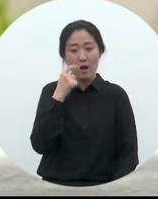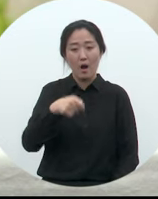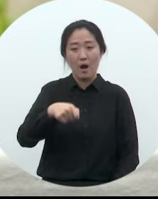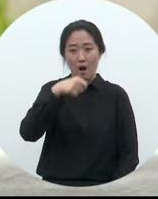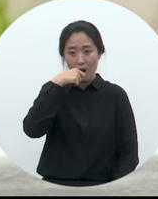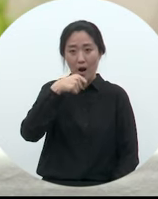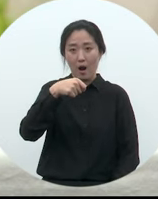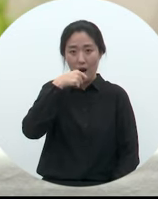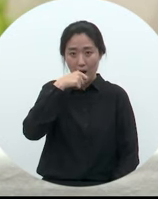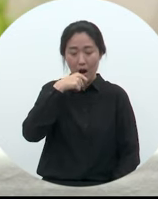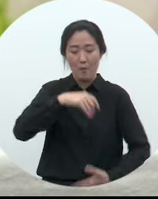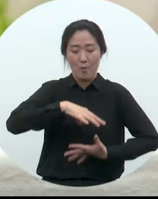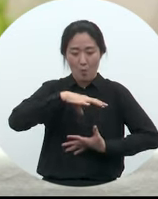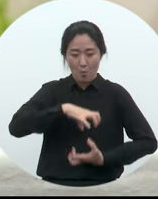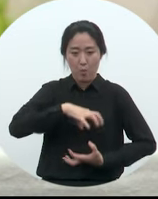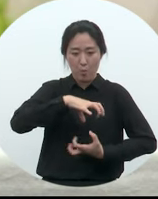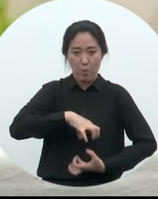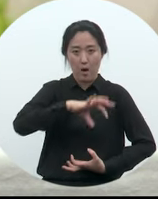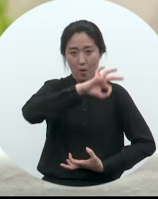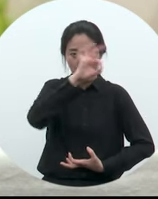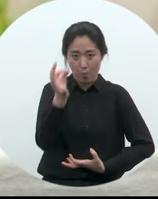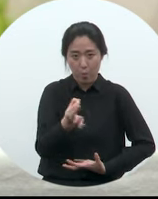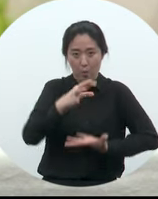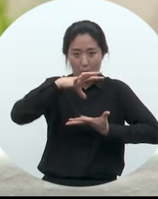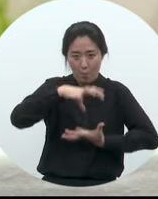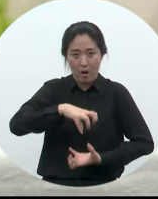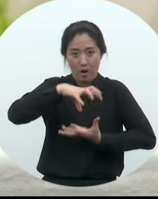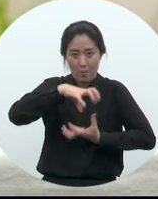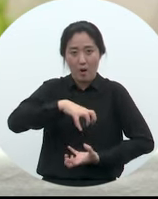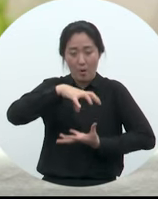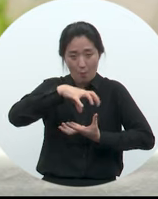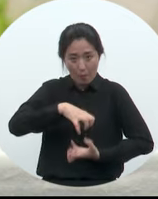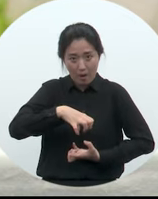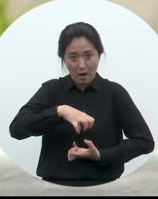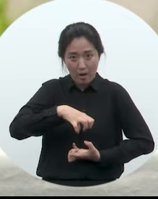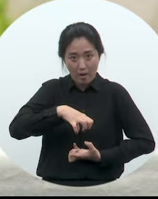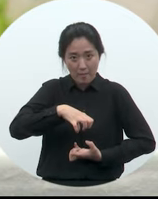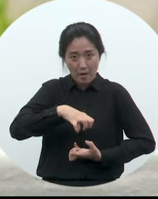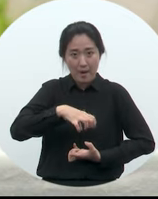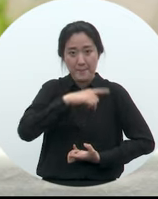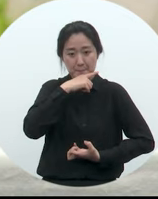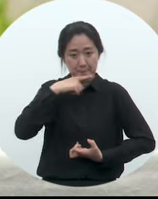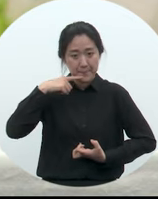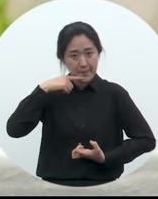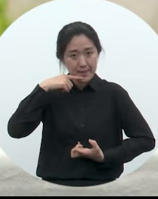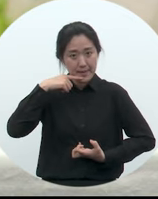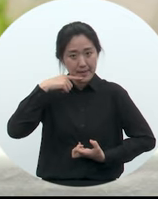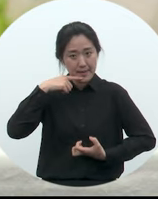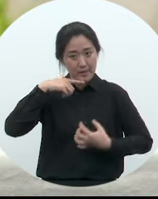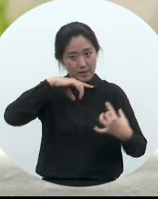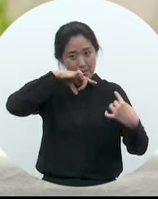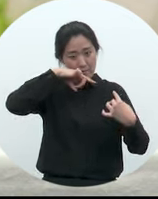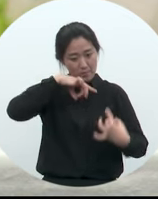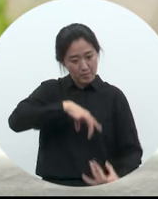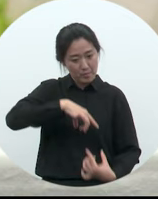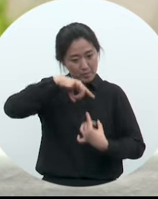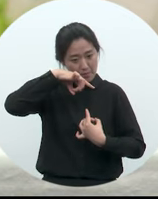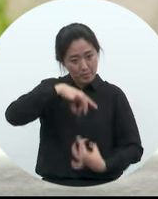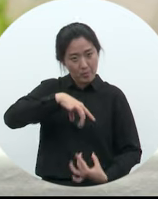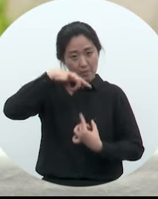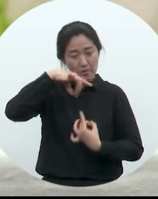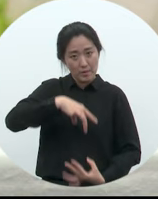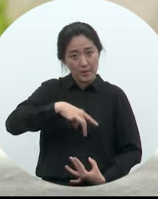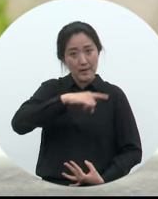되면은 위와 장이 운동을 해야 되는데 운동을 하려면은 위와 장에 혈액이 공급이 돼야 돼요.